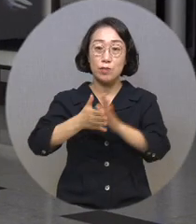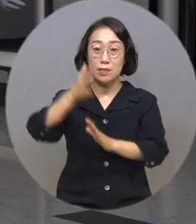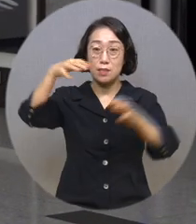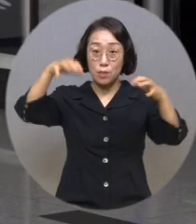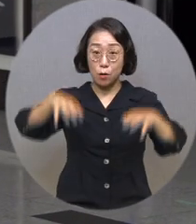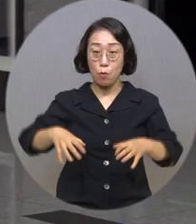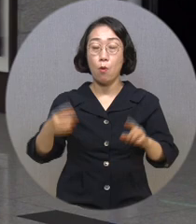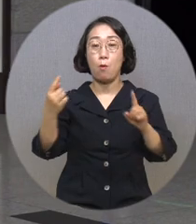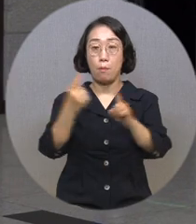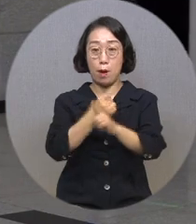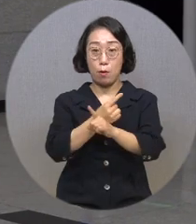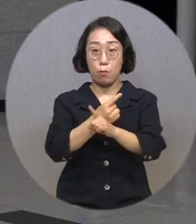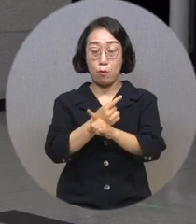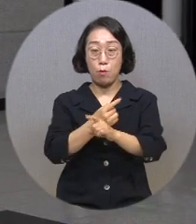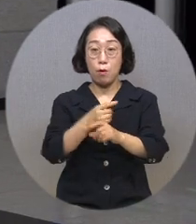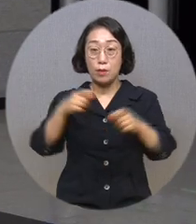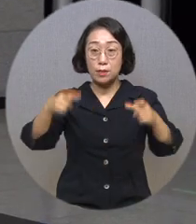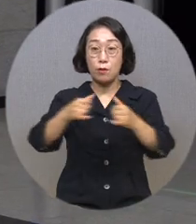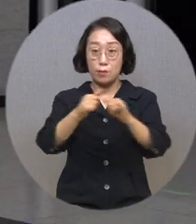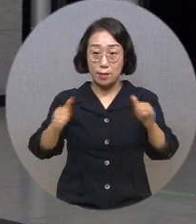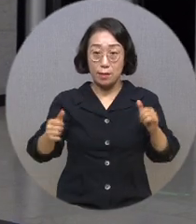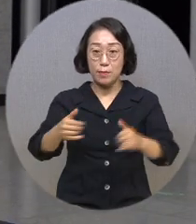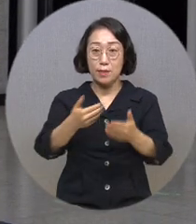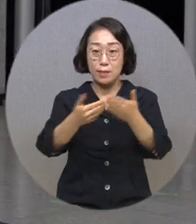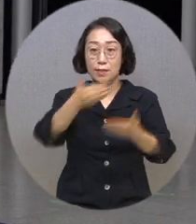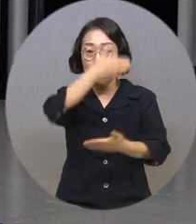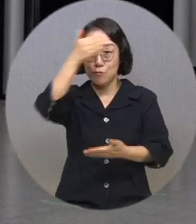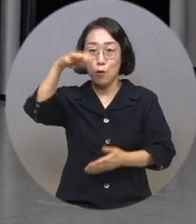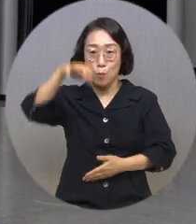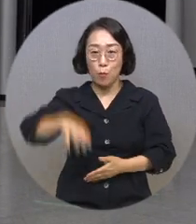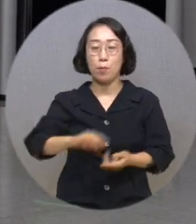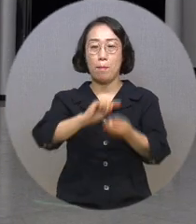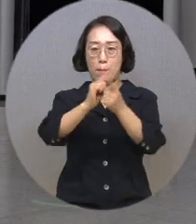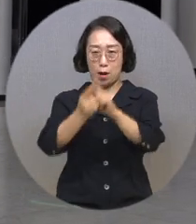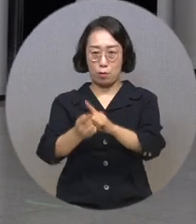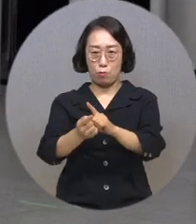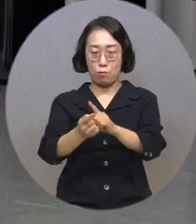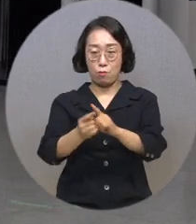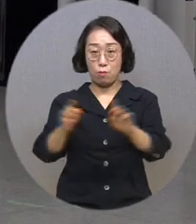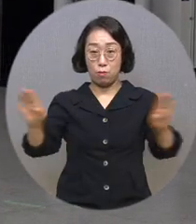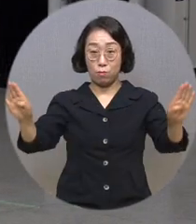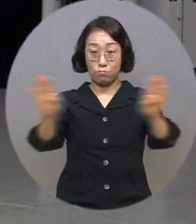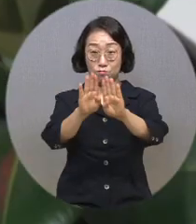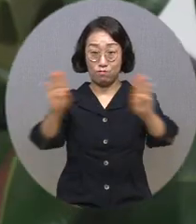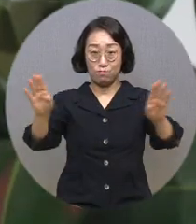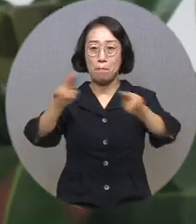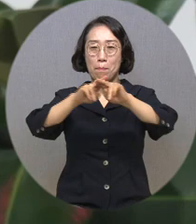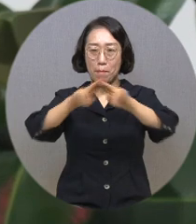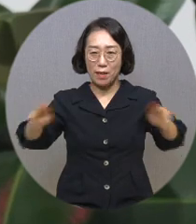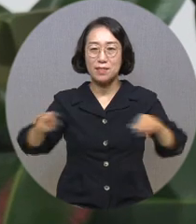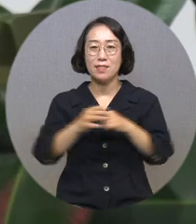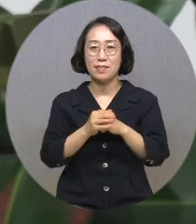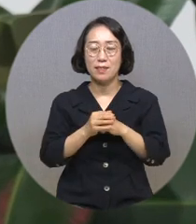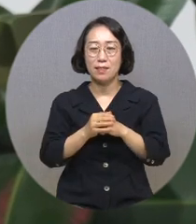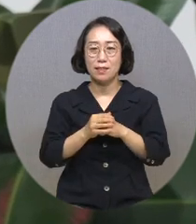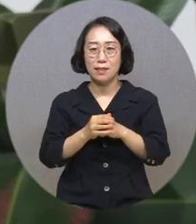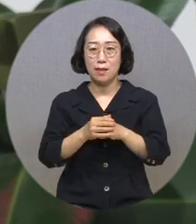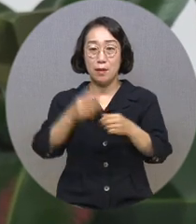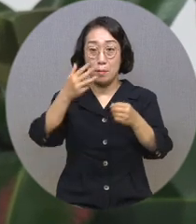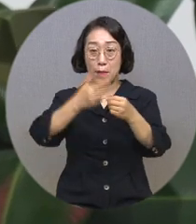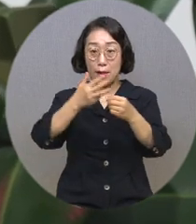이곳은 시민들의 갤러리로 변신했습니다. 출입통제 시스템은 이제 그 기능을 멈췄습니다. 제8기